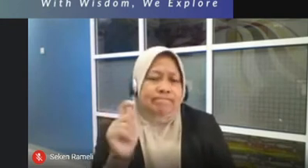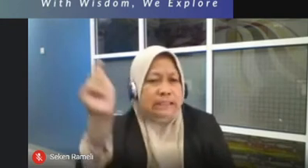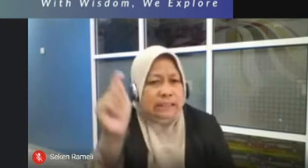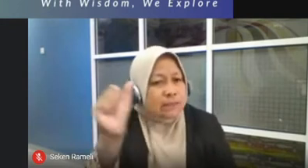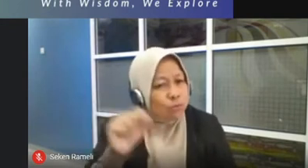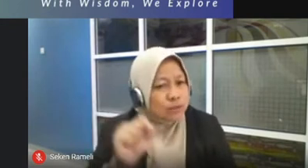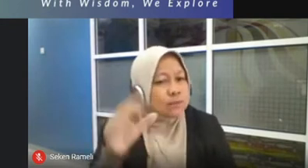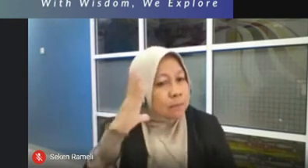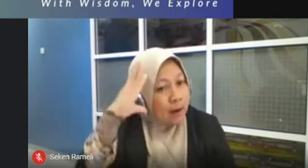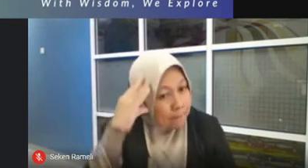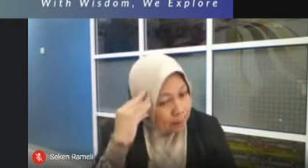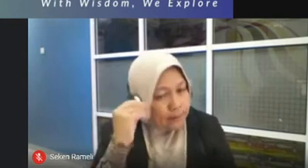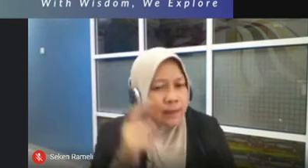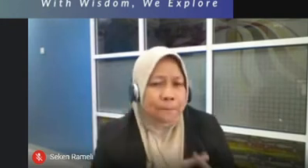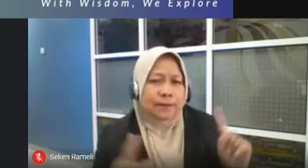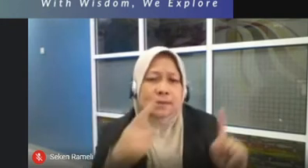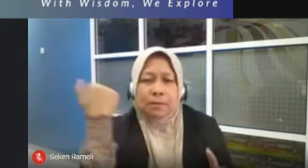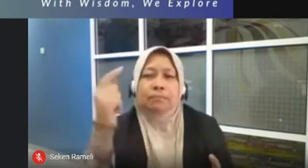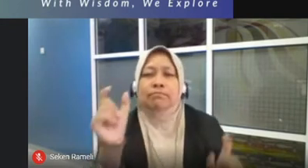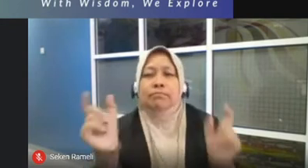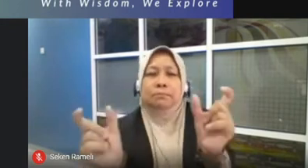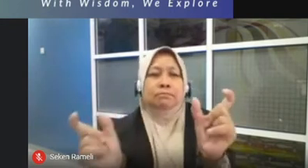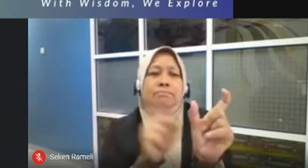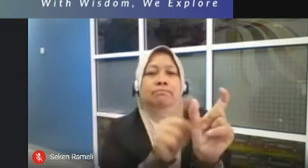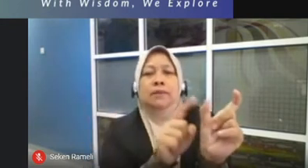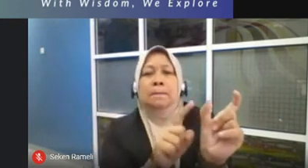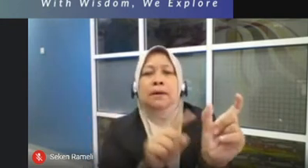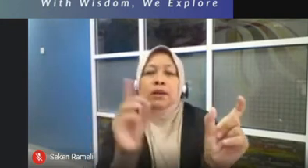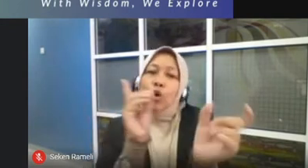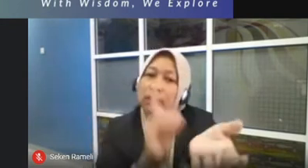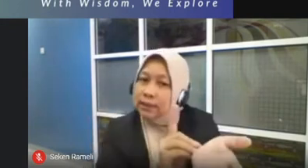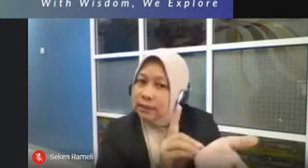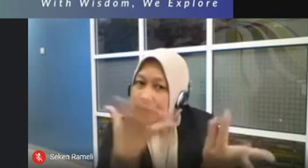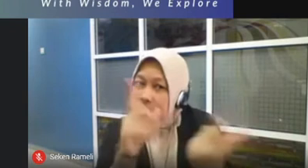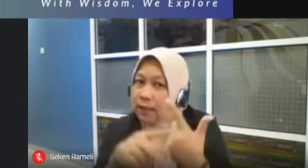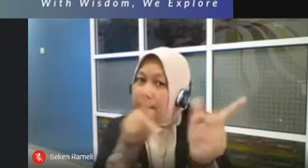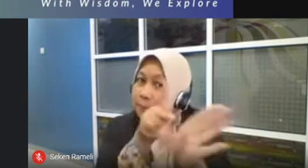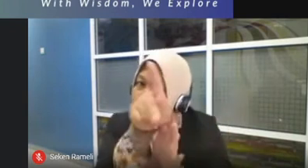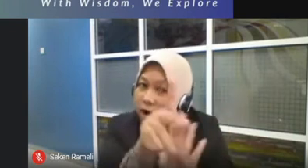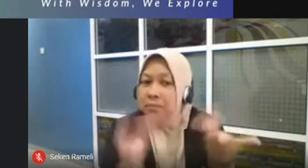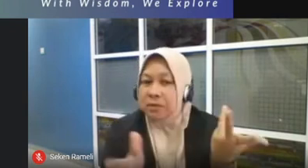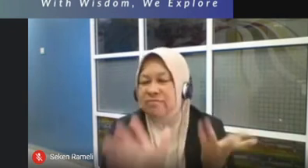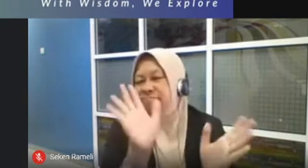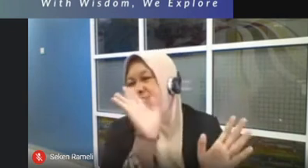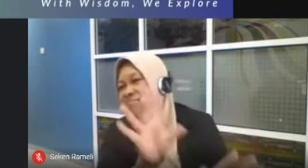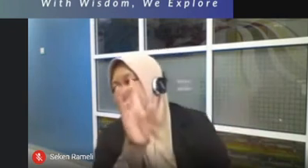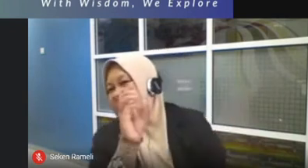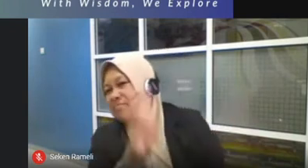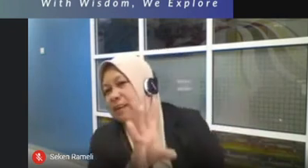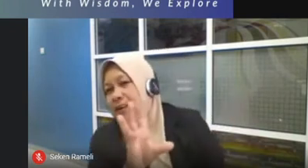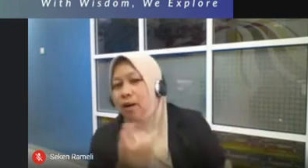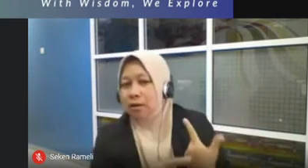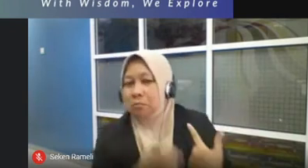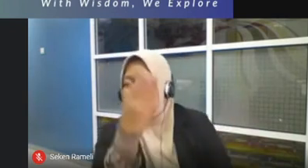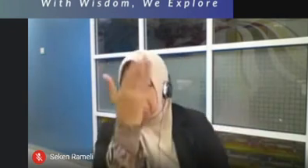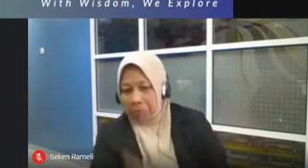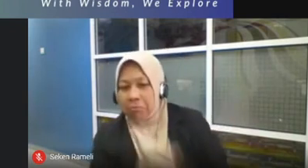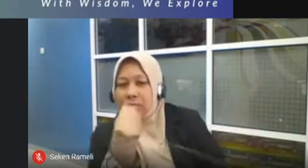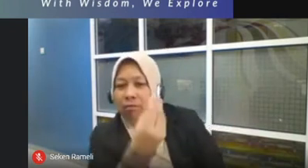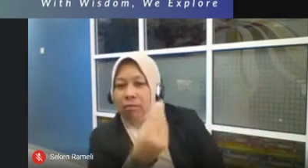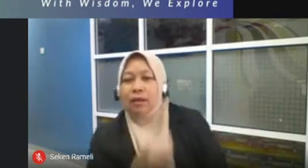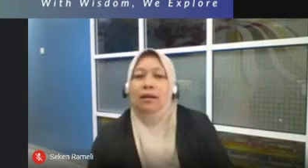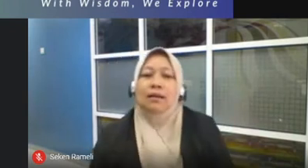tapi disebabkan kadang-kadang title tak ada depan tak ada doktor, tak ada profesor, tak ada profesor madya, jadi orang nampak kita ni macam kurang yakin.